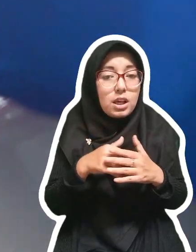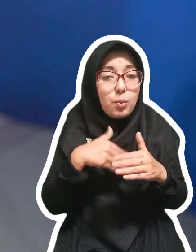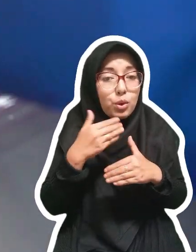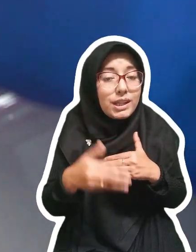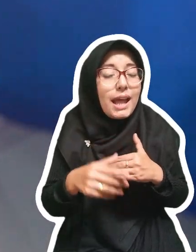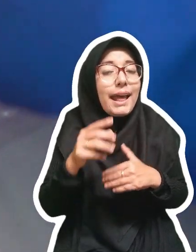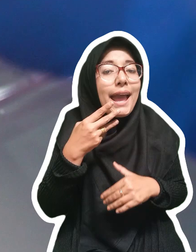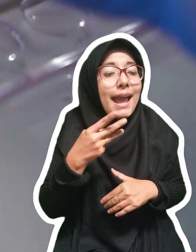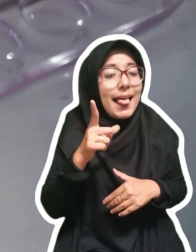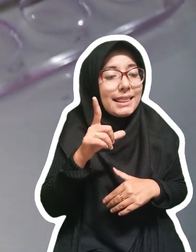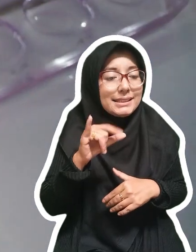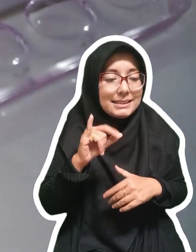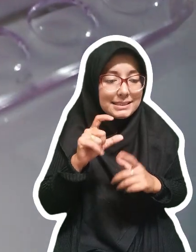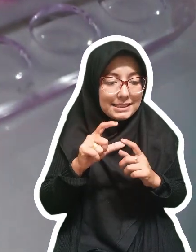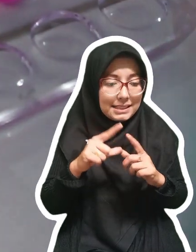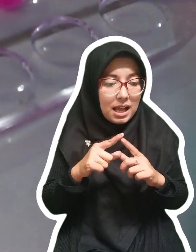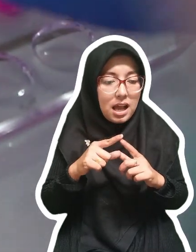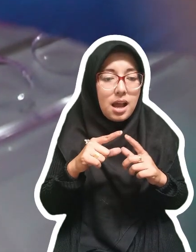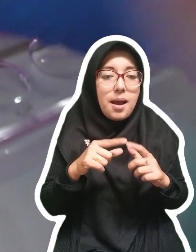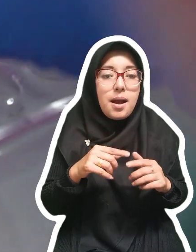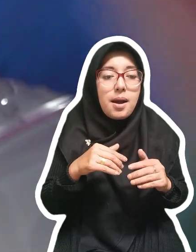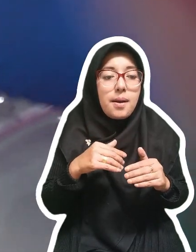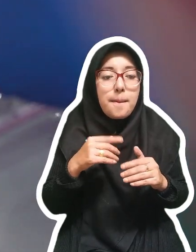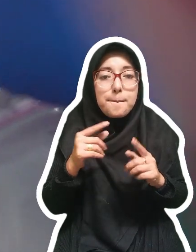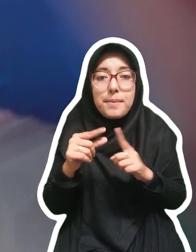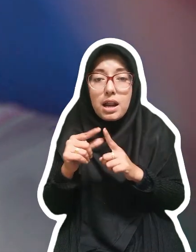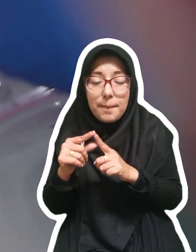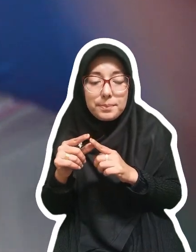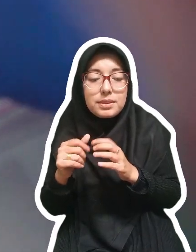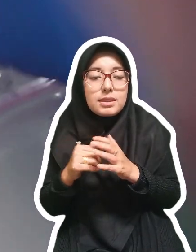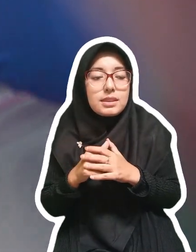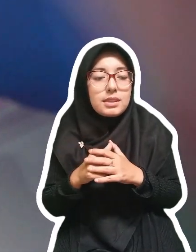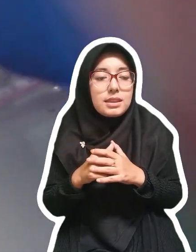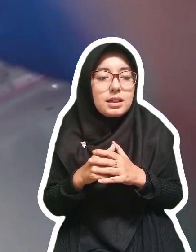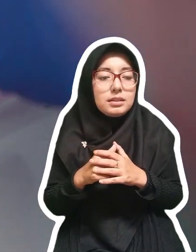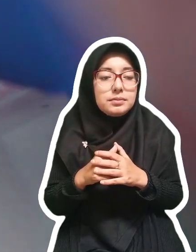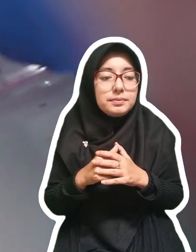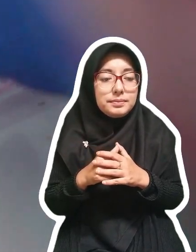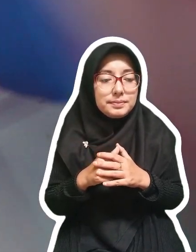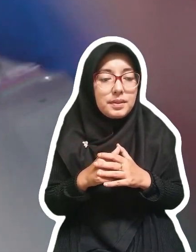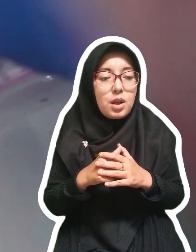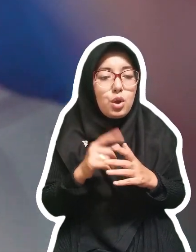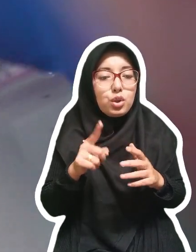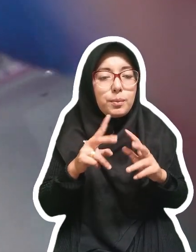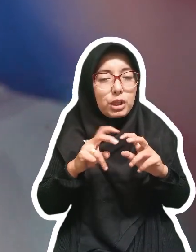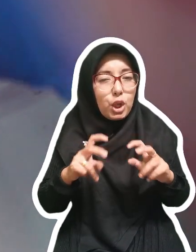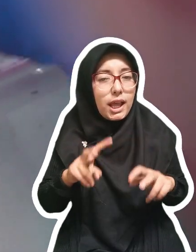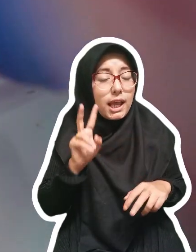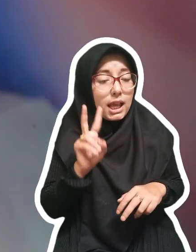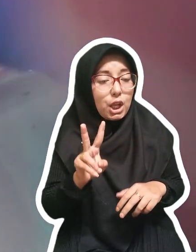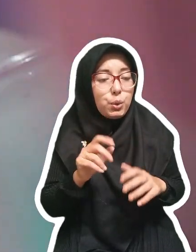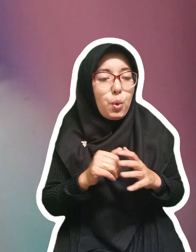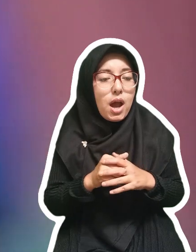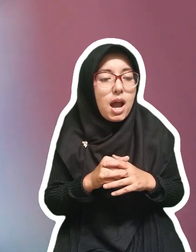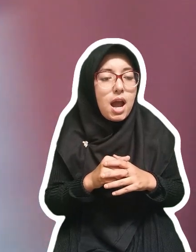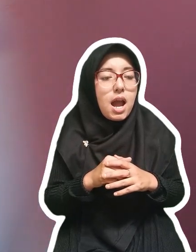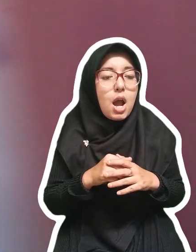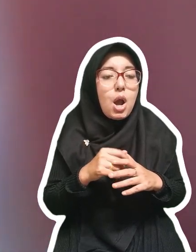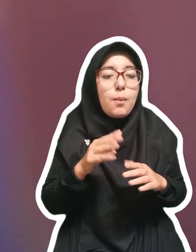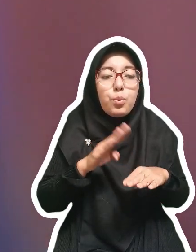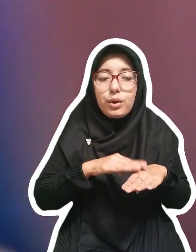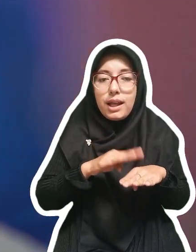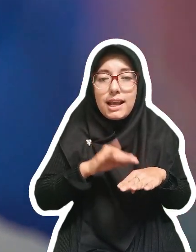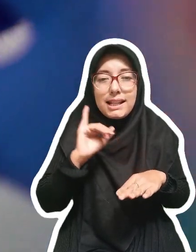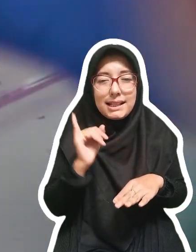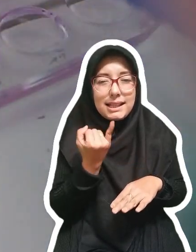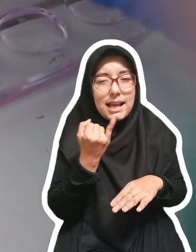Antra, kemudian ELISA SE, dan ELISA para-TB. Untuk metode yang kedua, yaitu